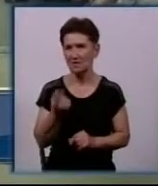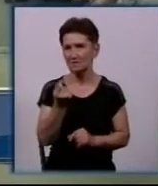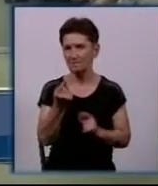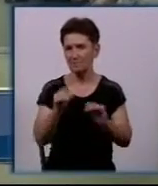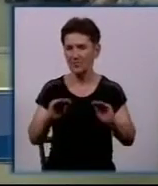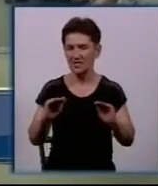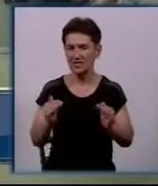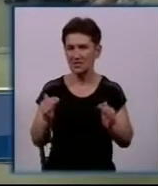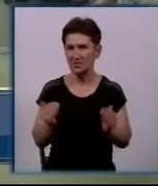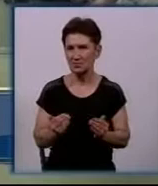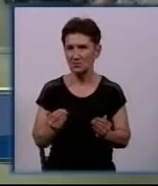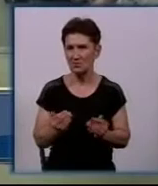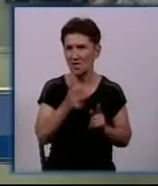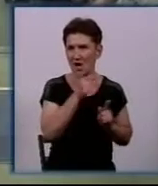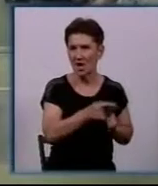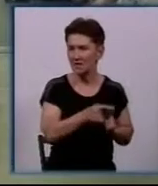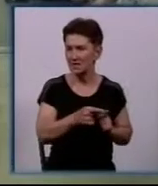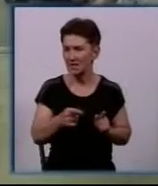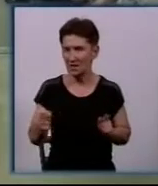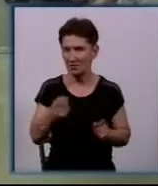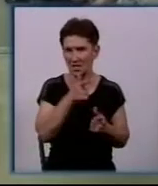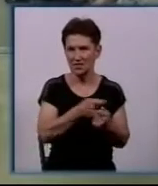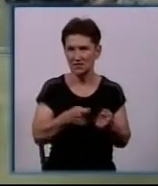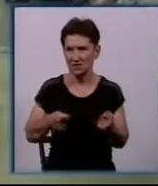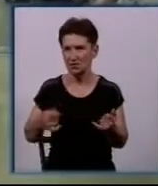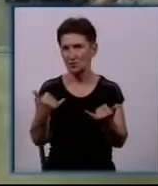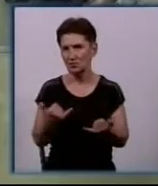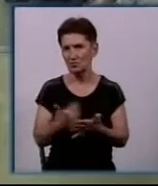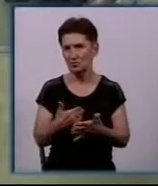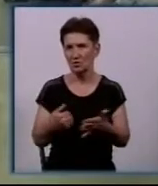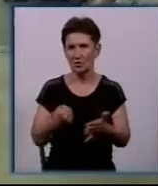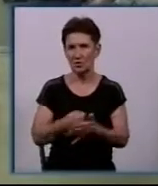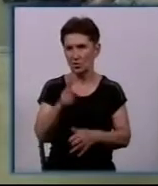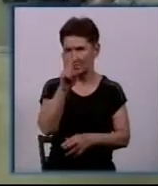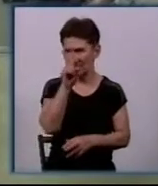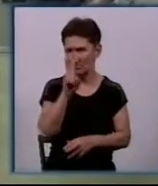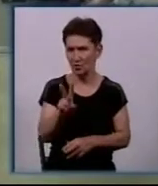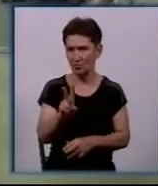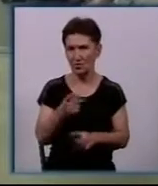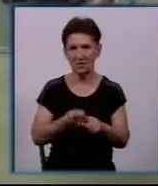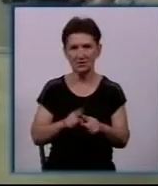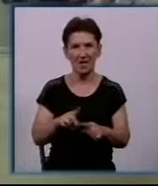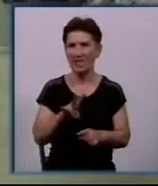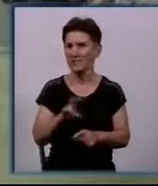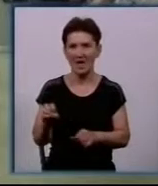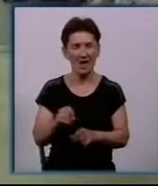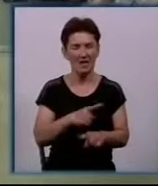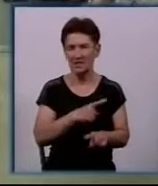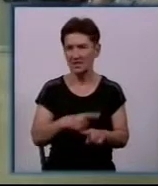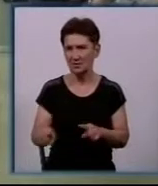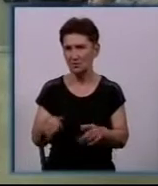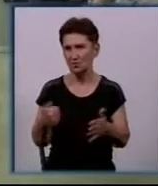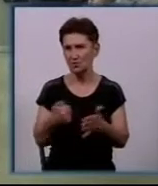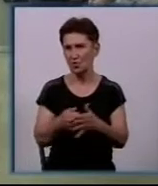зменшилися терміни з затримкою, зараз десь порядка до 2 місяців, це не терміновому порядку оформлюється, десь до